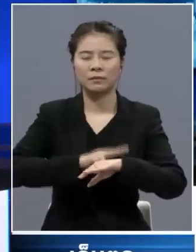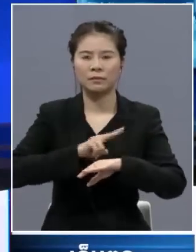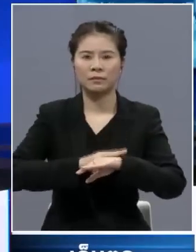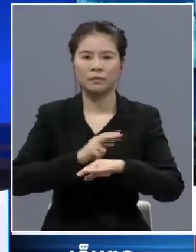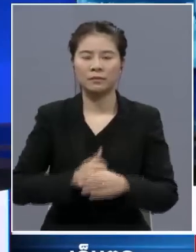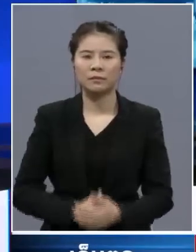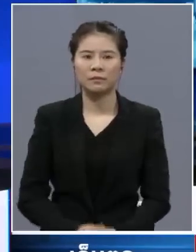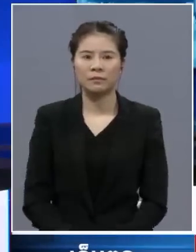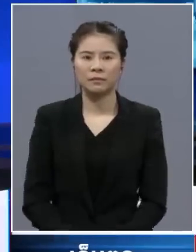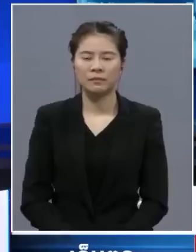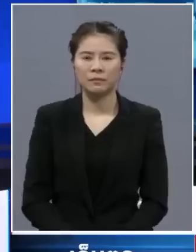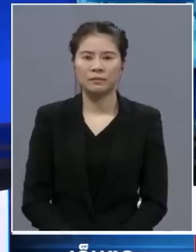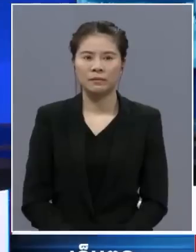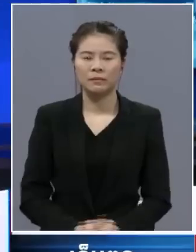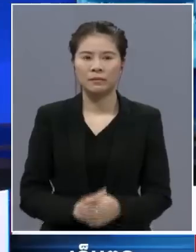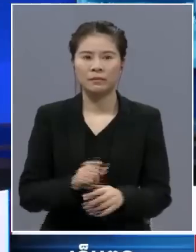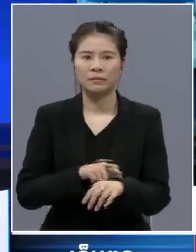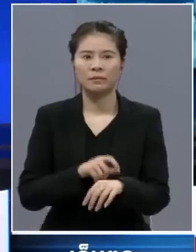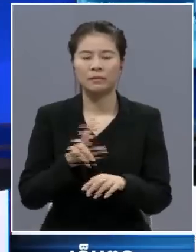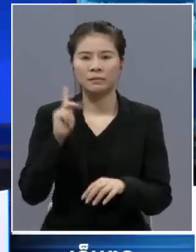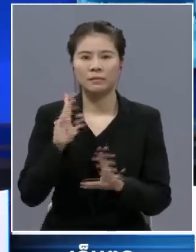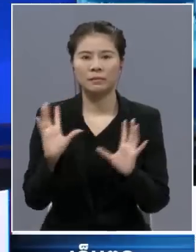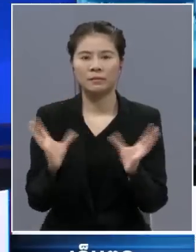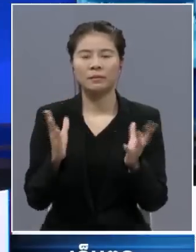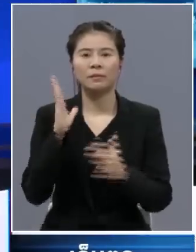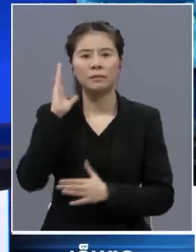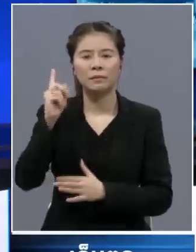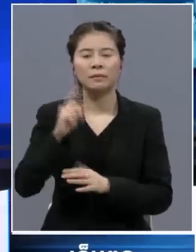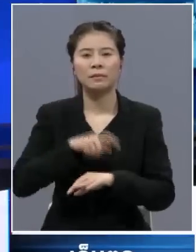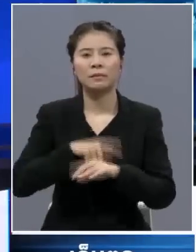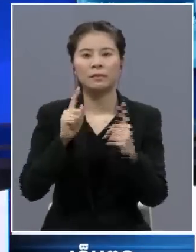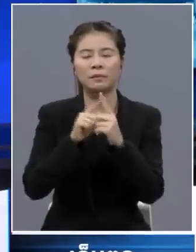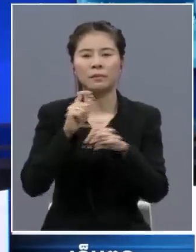อดิโรจนานนท์นะครับหมดเวลาของเก็บตกจากเนชั่นแล้วนะครับพรุ่งนี้พบกัน10 นาฬิกานะครับสวัสดีครับ สวัสดีครับ